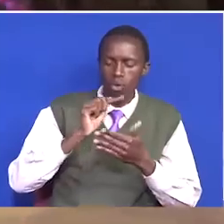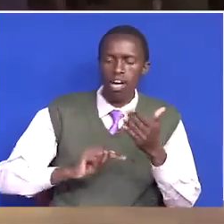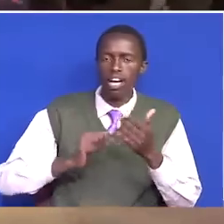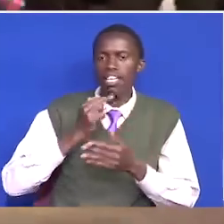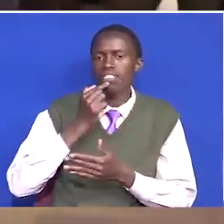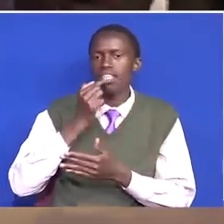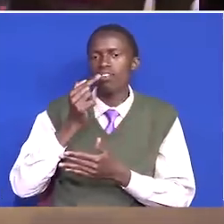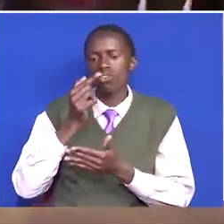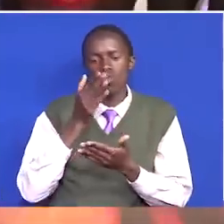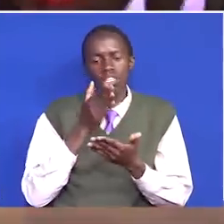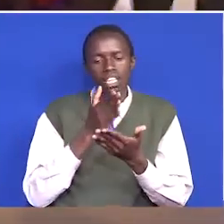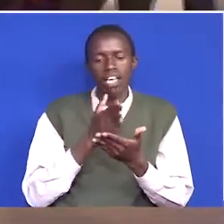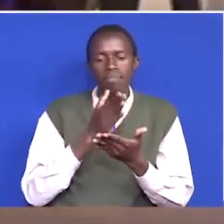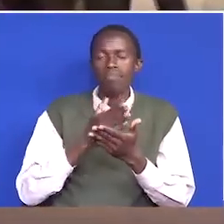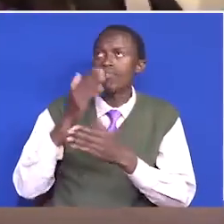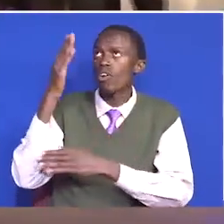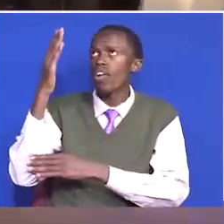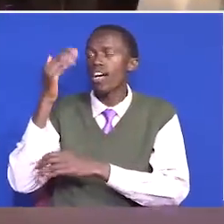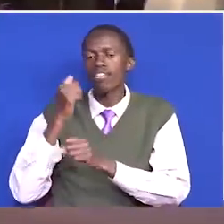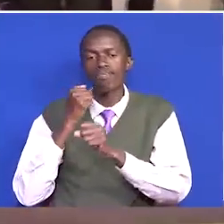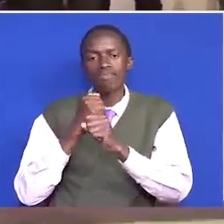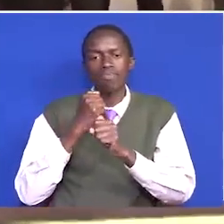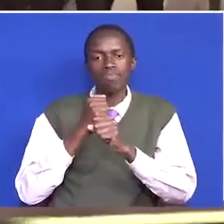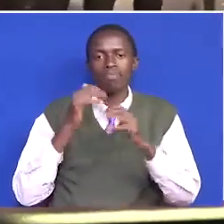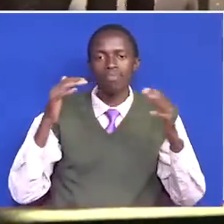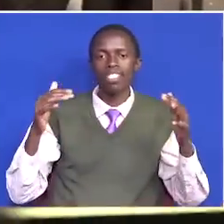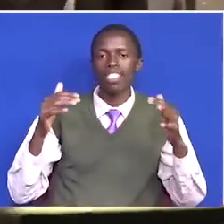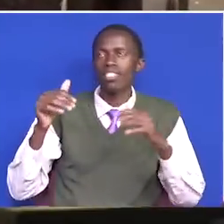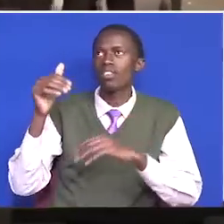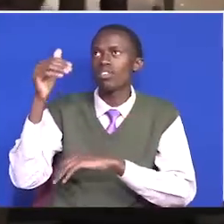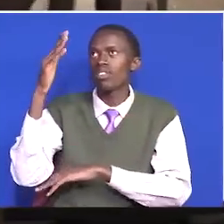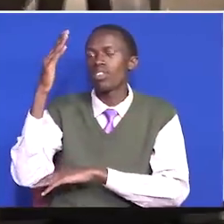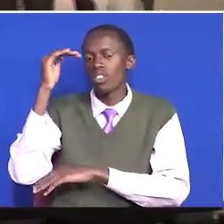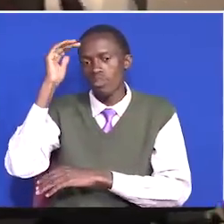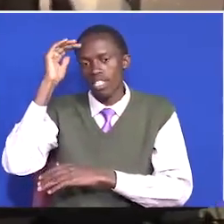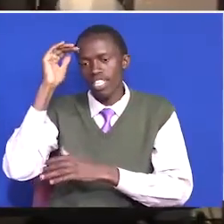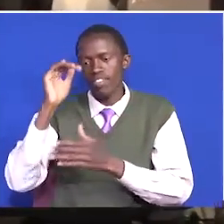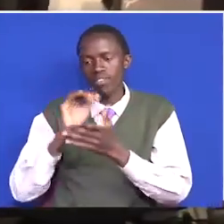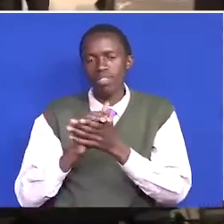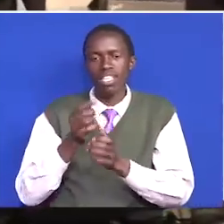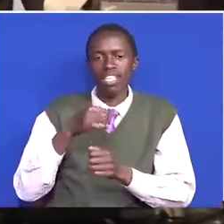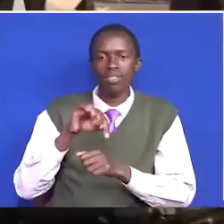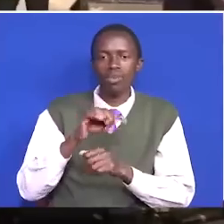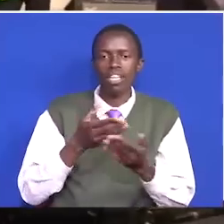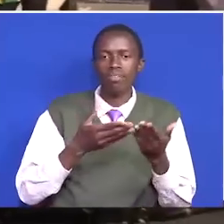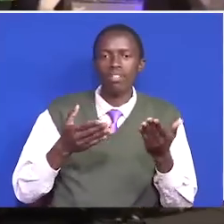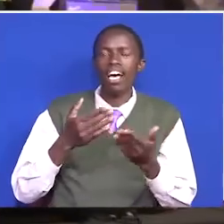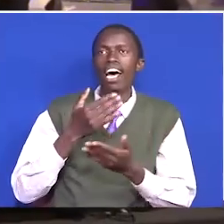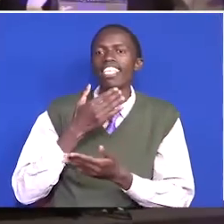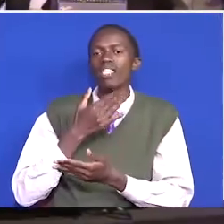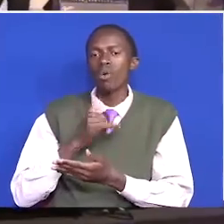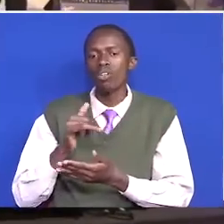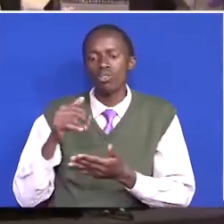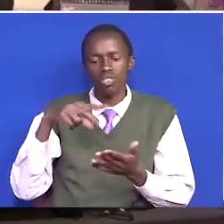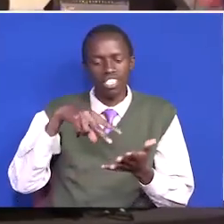For sure, yeah. He has done great things, yeah. And he is Ebenezer. Yeah. So if you believe that with us, yeah, wherever you are, I just want you to